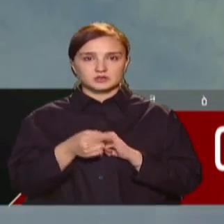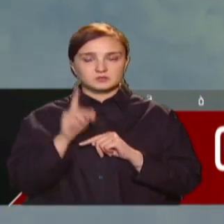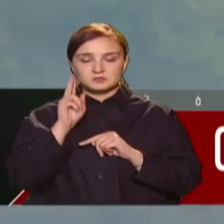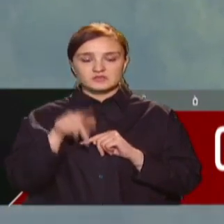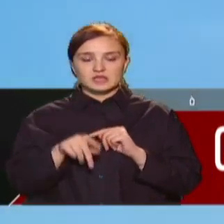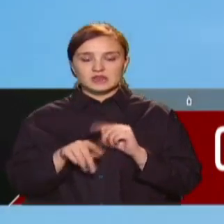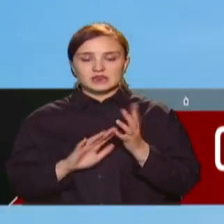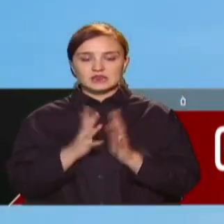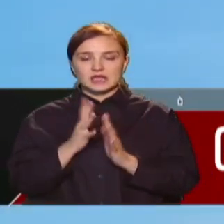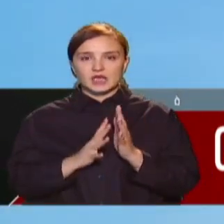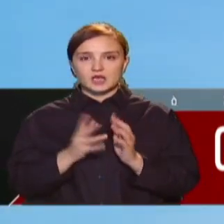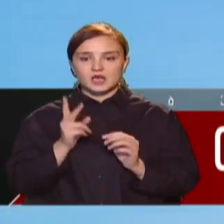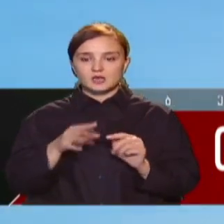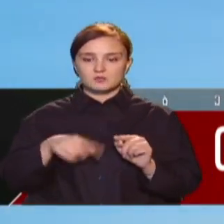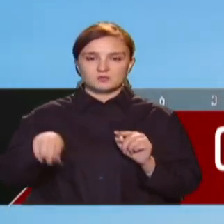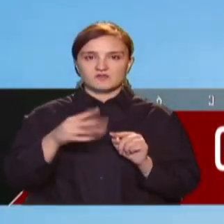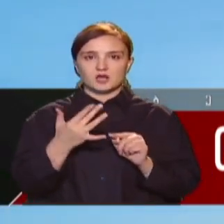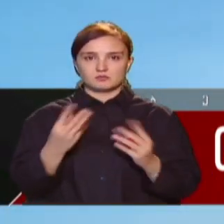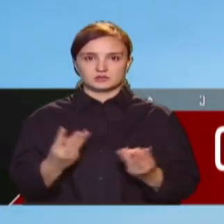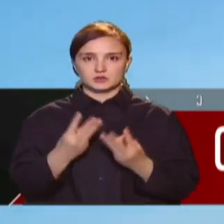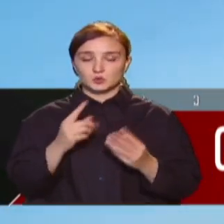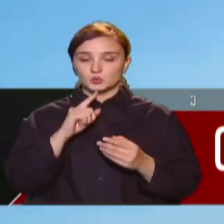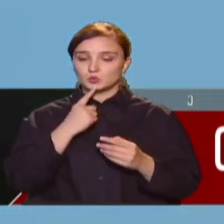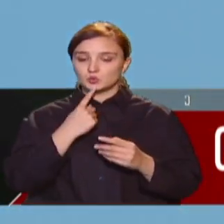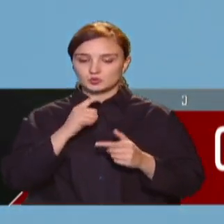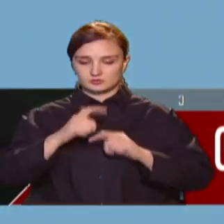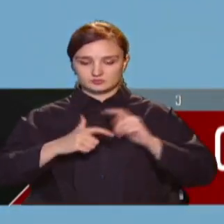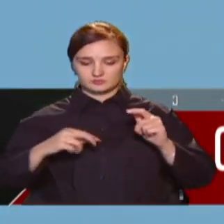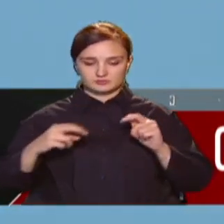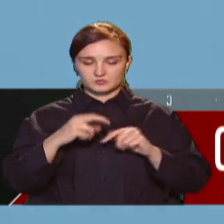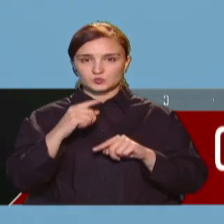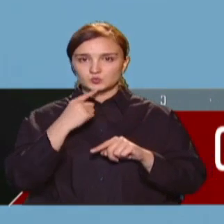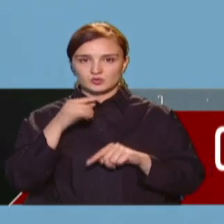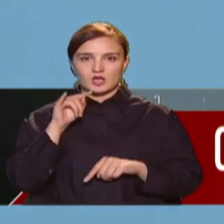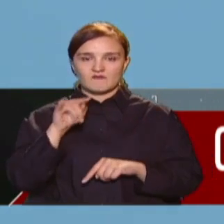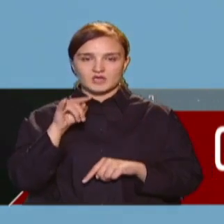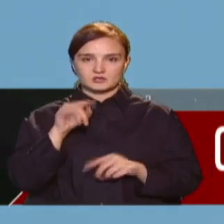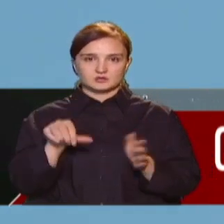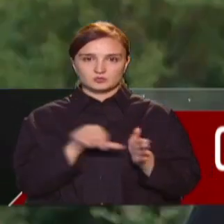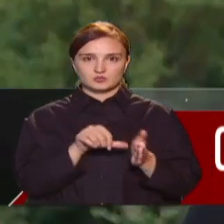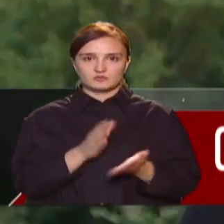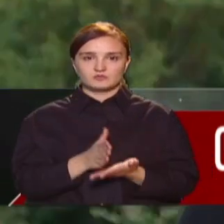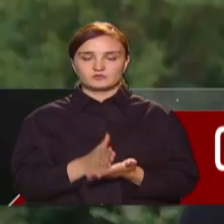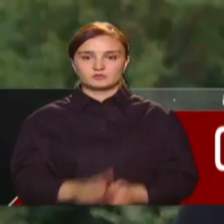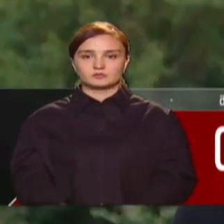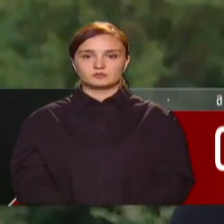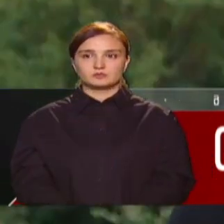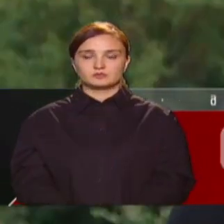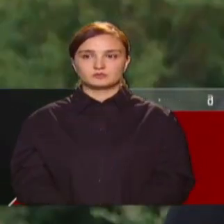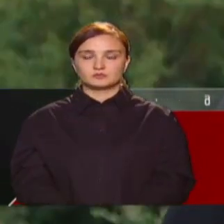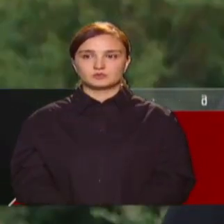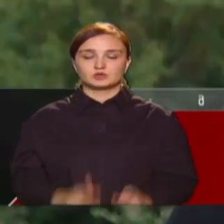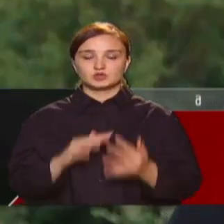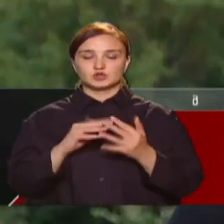tqis ra partobia damtsvari, imis gamo rom rtuli reliefia khandzris krobis protsesshi aviatsia chartuli. Qualis rayonis Sopel